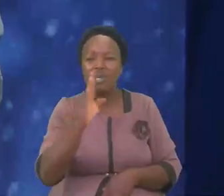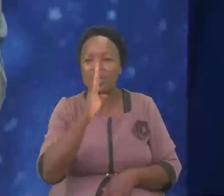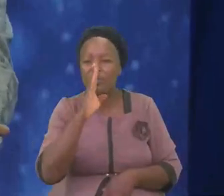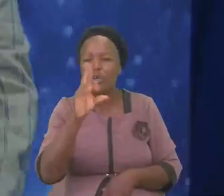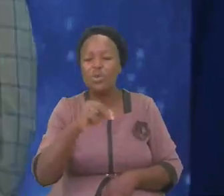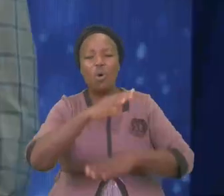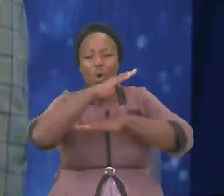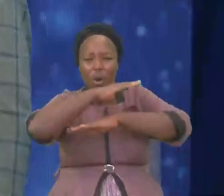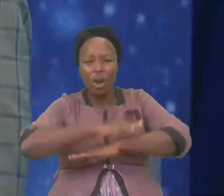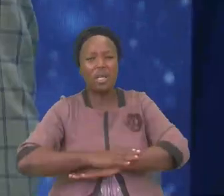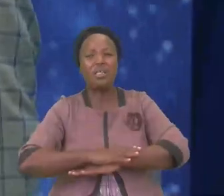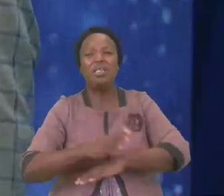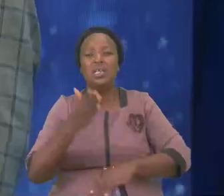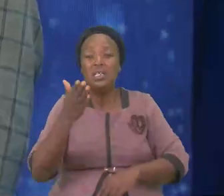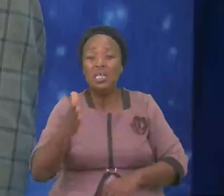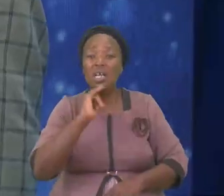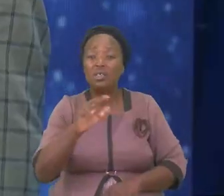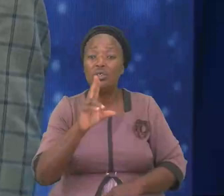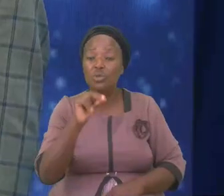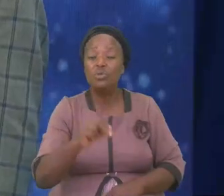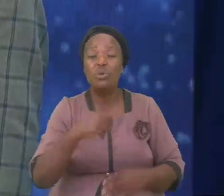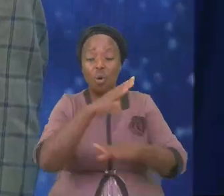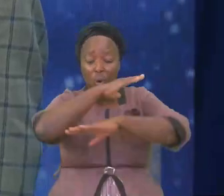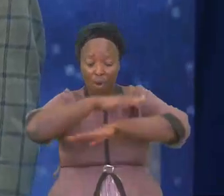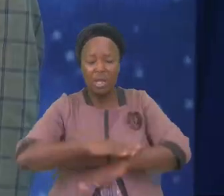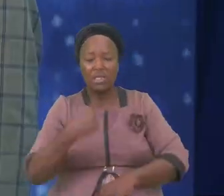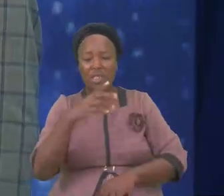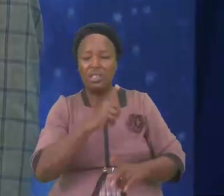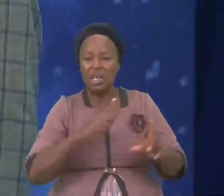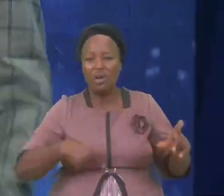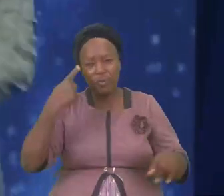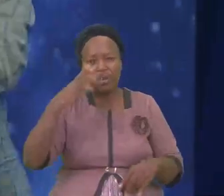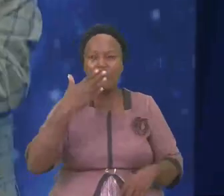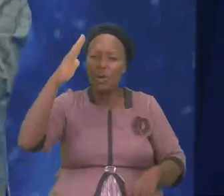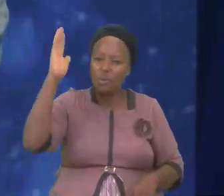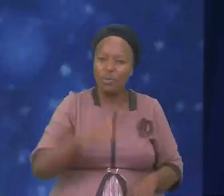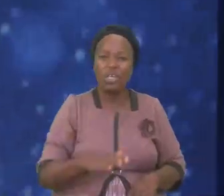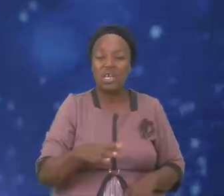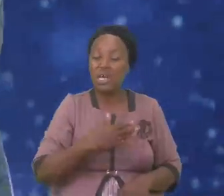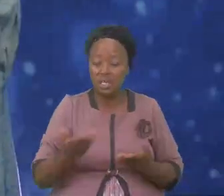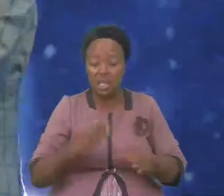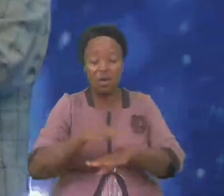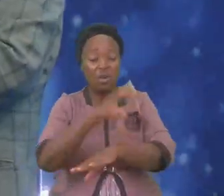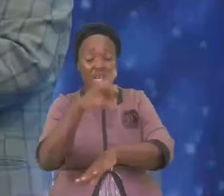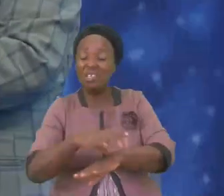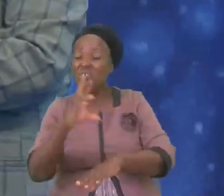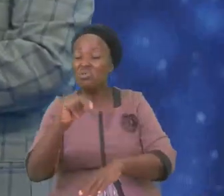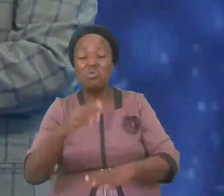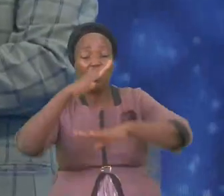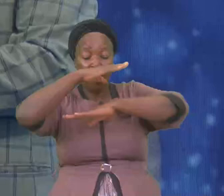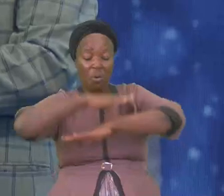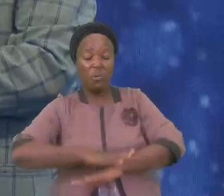n'y a pas de repos, dit l'Éternel, pour les méchants, ici sur la terre, pas de repos. Et là-bas,